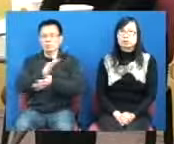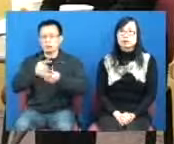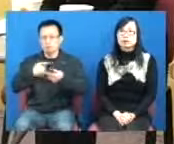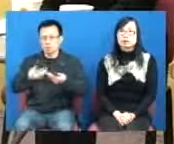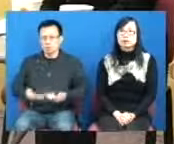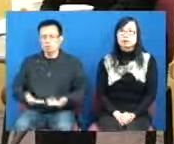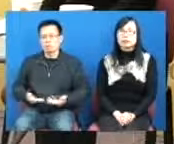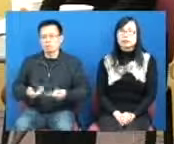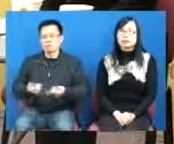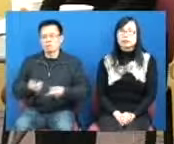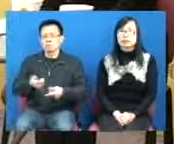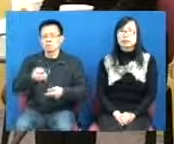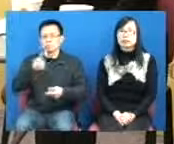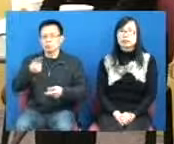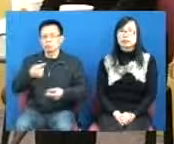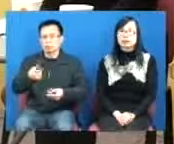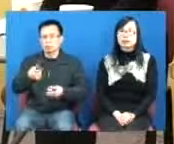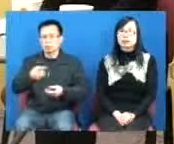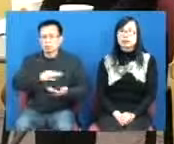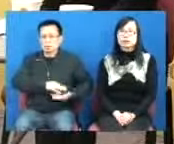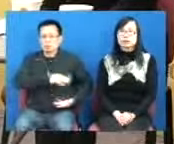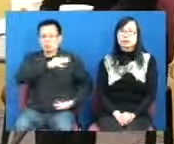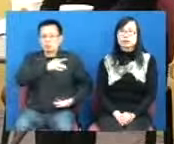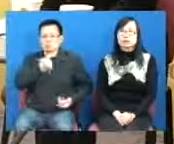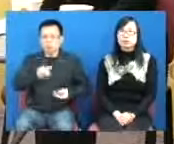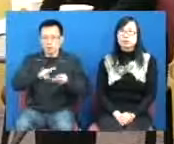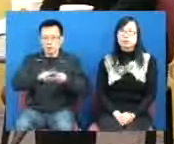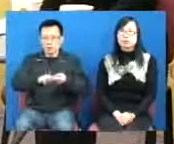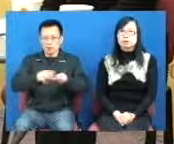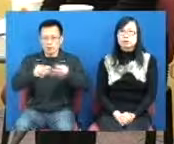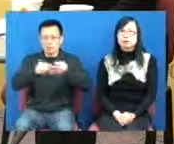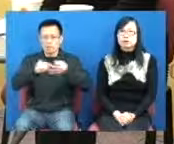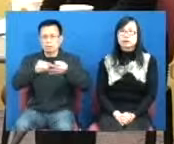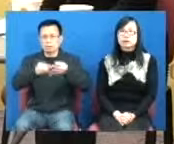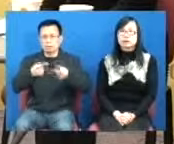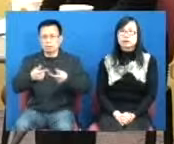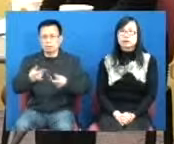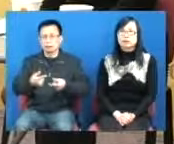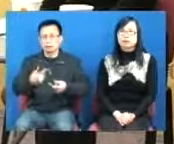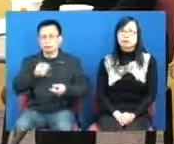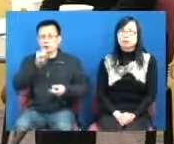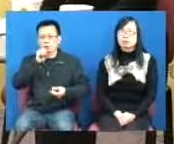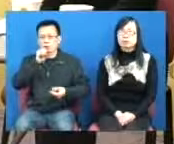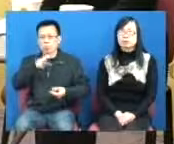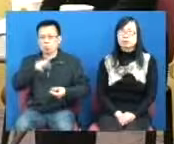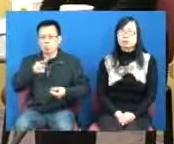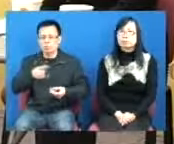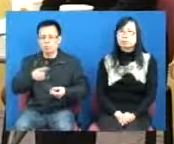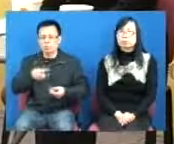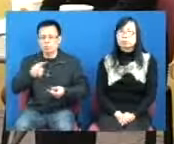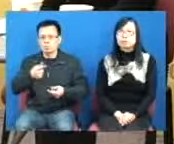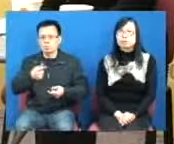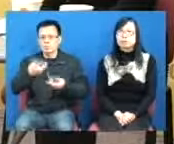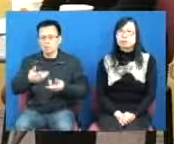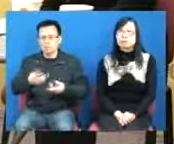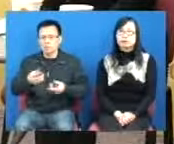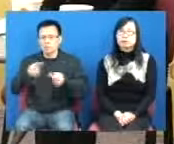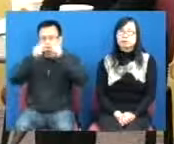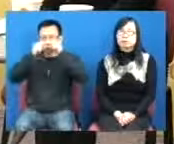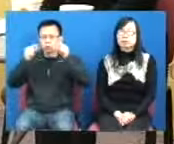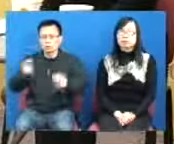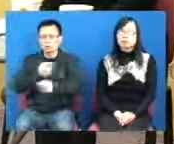在說田北辰都已經說要窮富翁大作戰的時候為甚麼蔡爺他好像還回